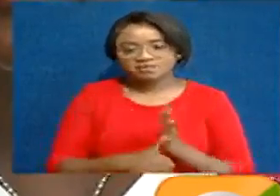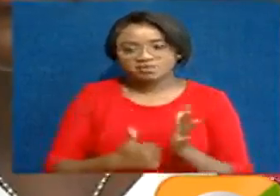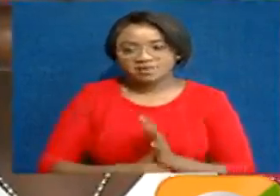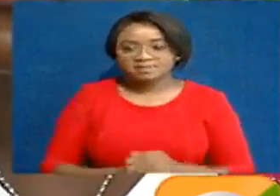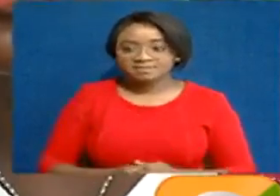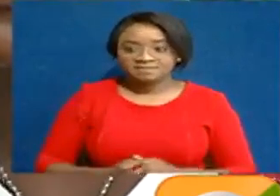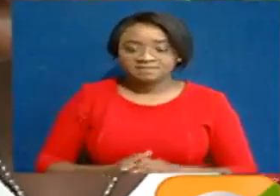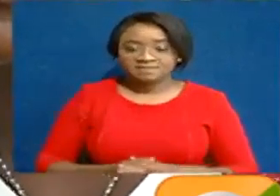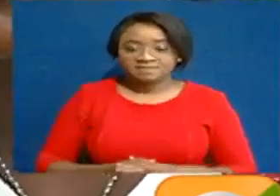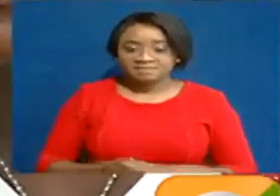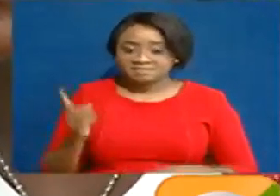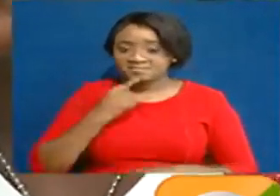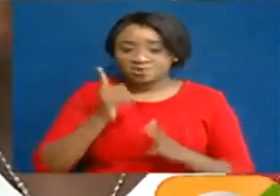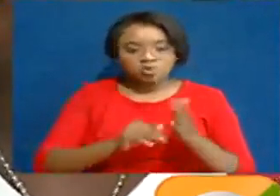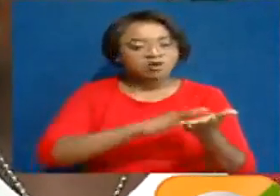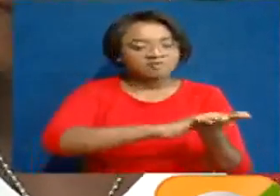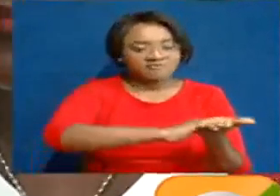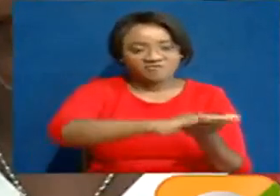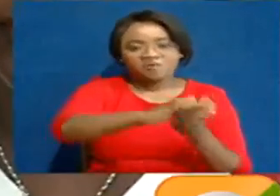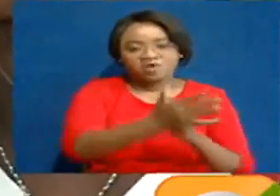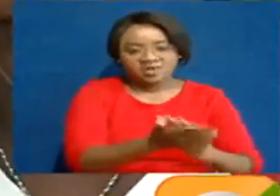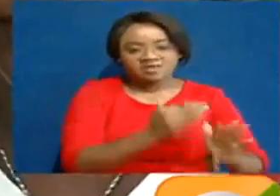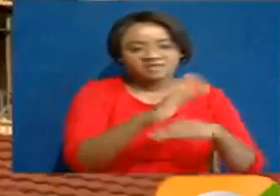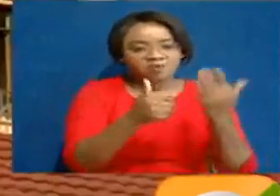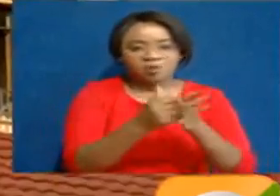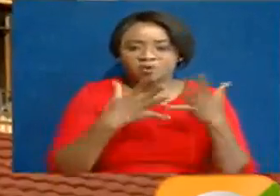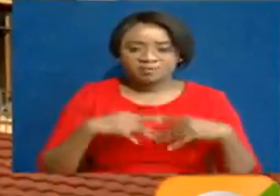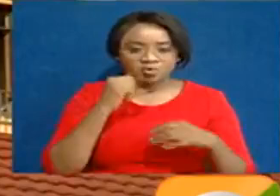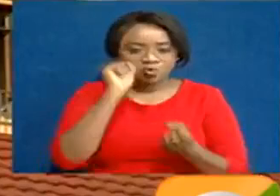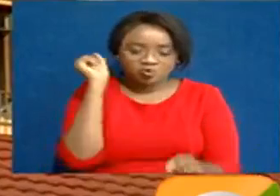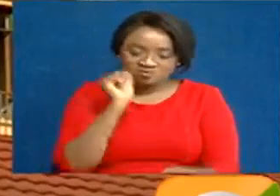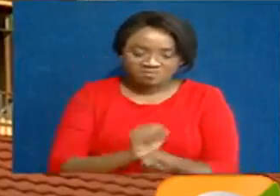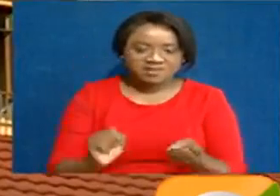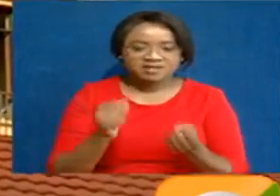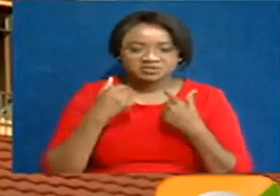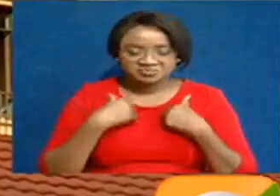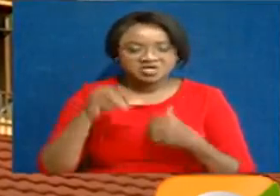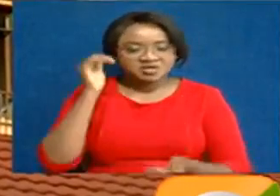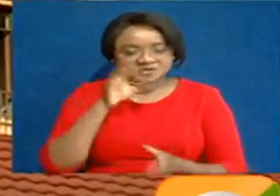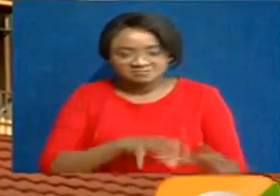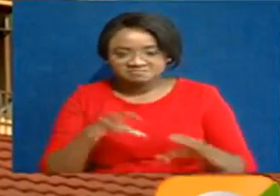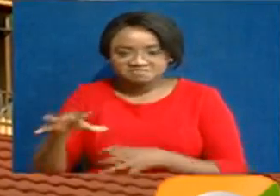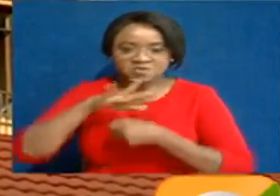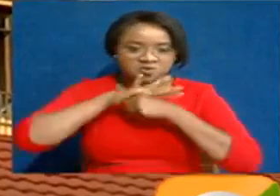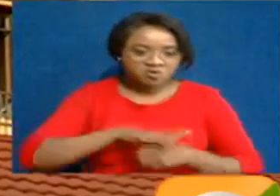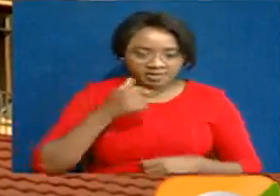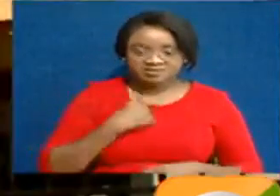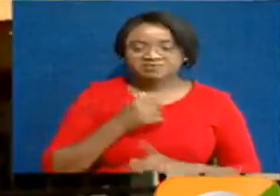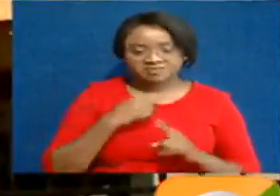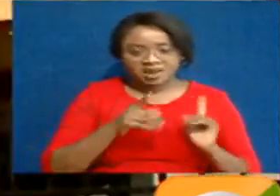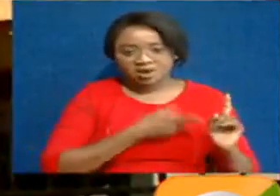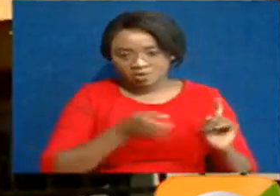Njagi anasema amewasamehe wale waliomteka nyara na kumtesa, ila ataelekea mahakamani kushtaki